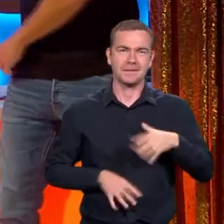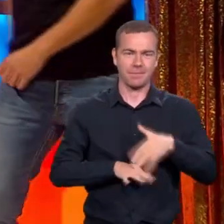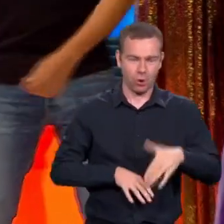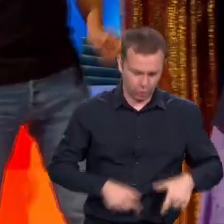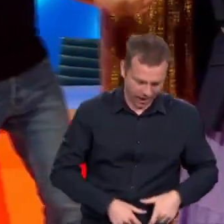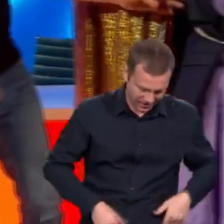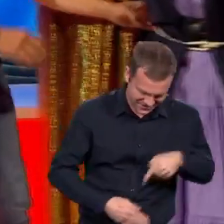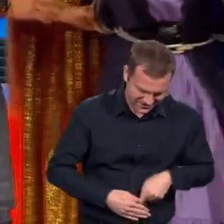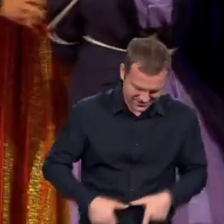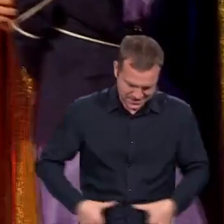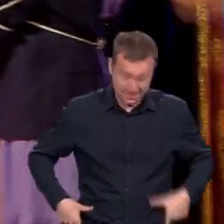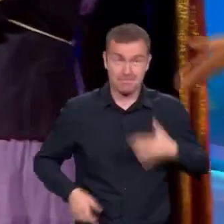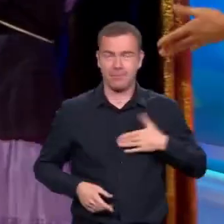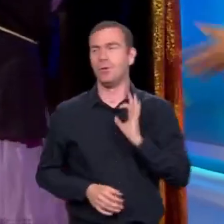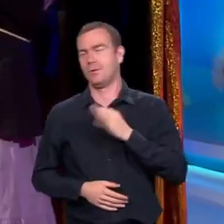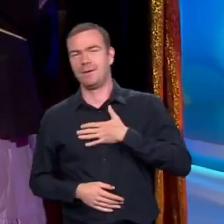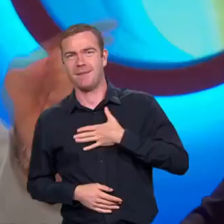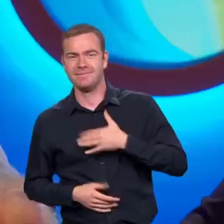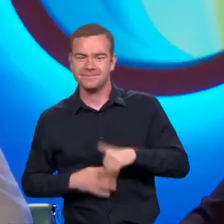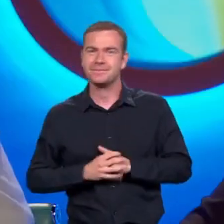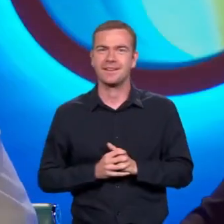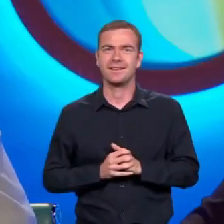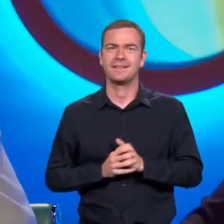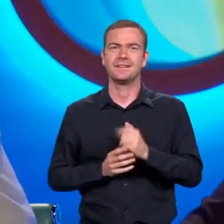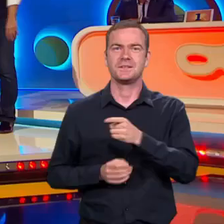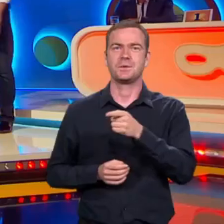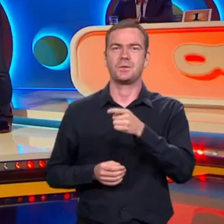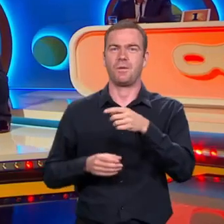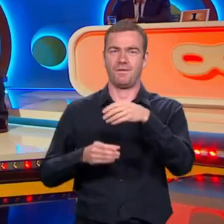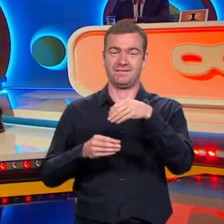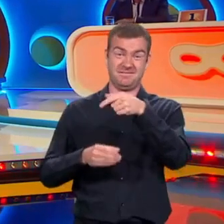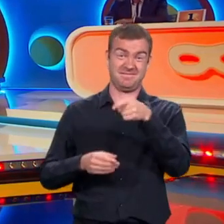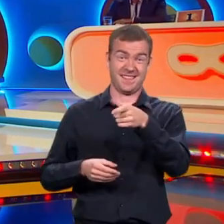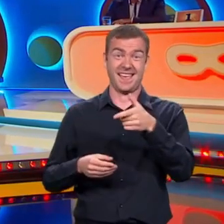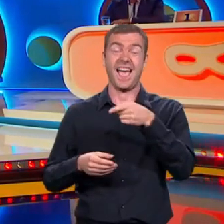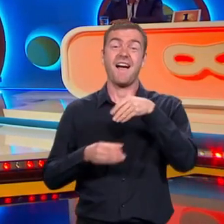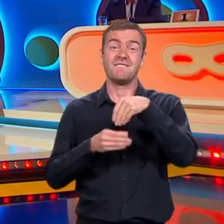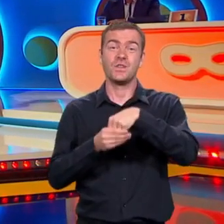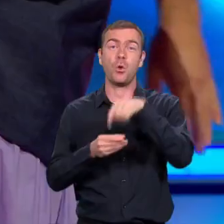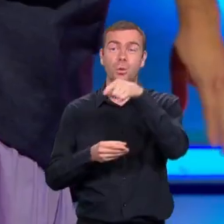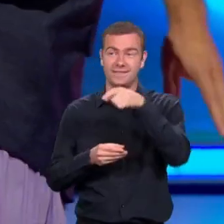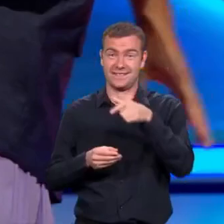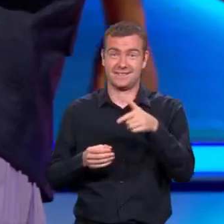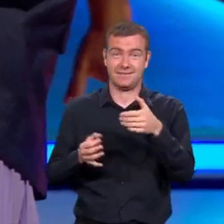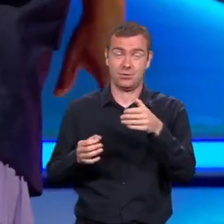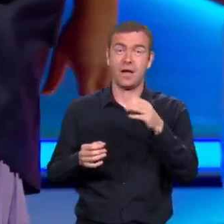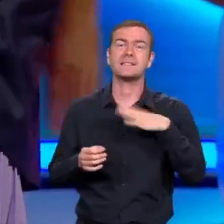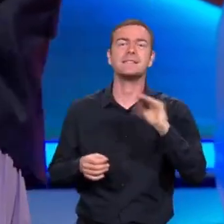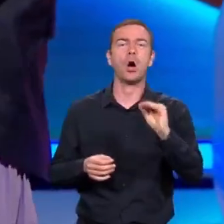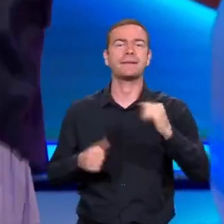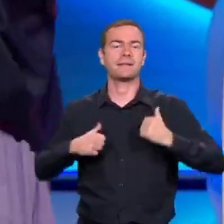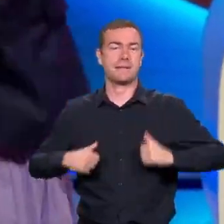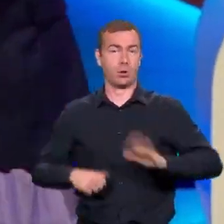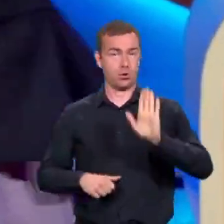trenky. Dobre. To tak... by si tiež mal vnútri robiť, nie tam v tom výťahu. Či... No čo si sa zbláznil, ale tam je tma. Šoko, a je to tvoje